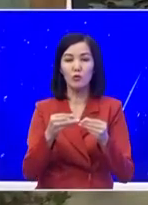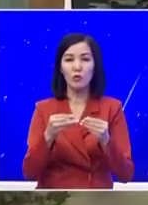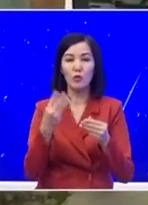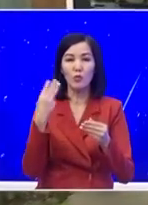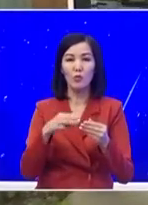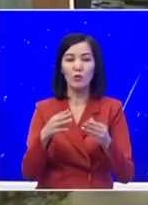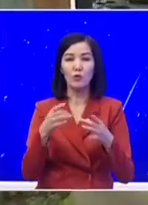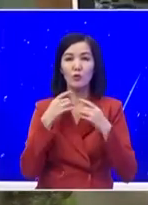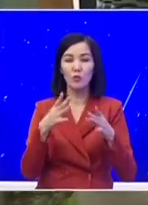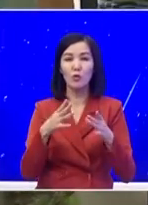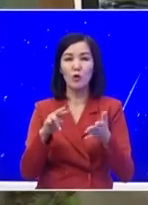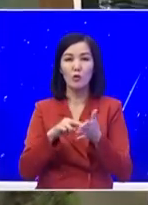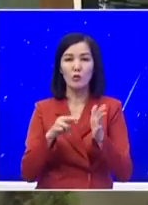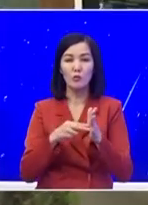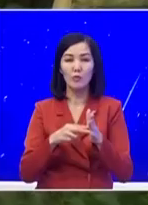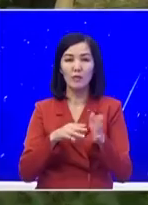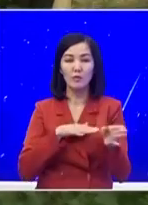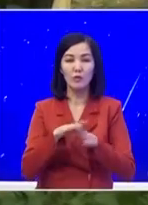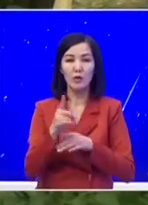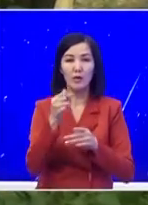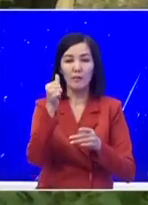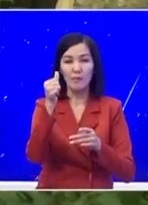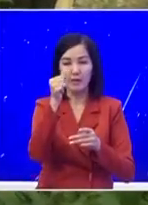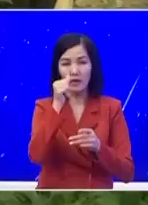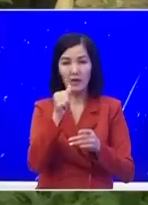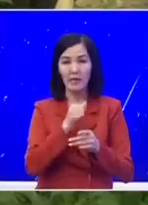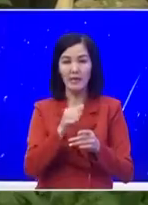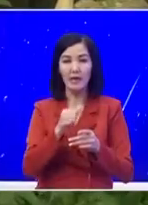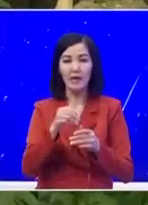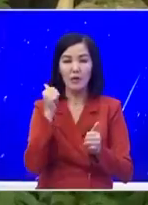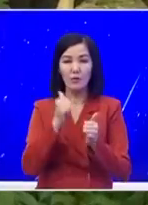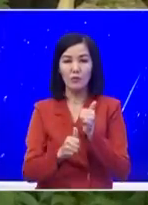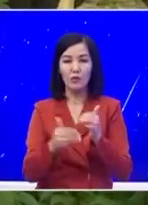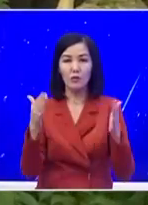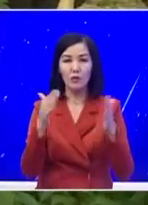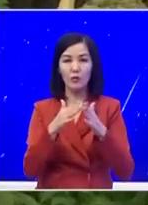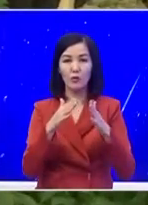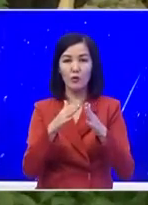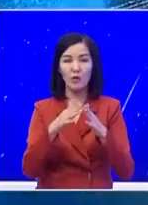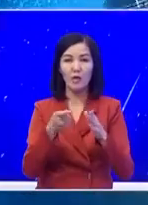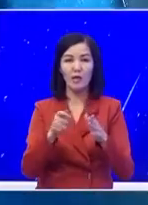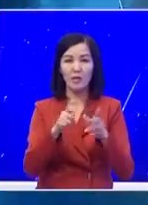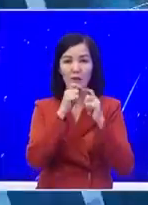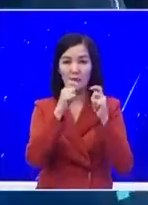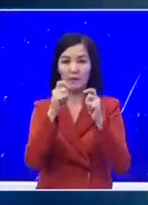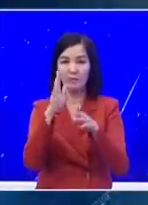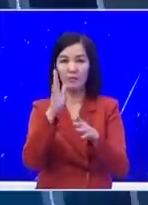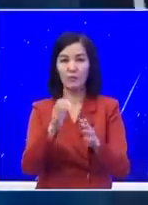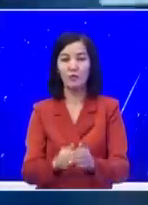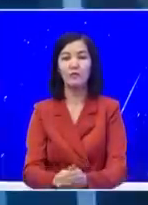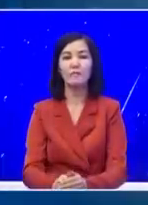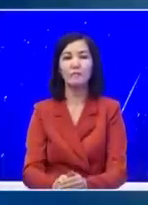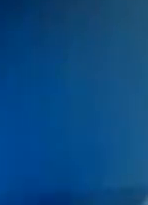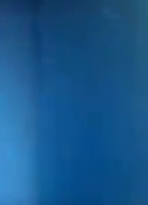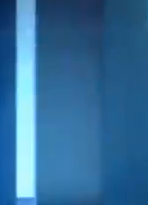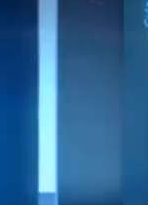іске асырмақ. Сол арқылы бір ай көлемінде күнделікті ел аумағында баспана кілттерін табыстамақ. Алмат Хамид, Қайрат